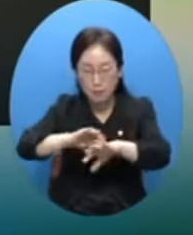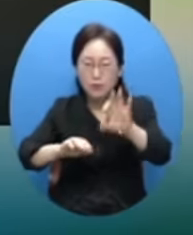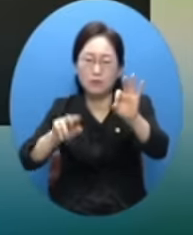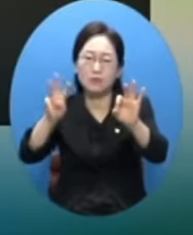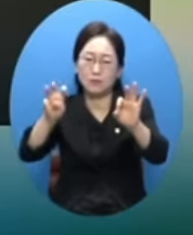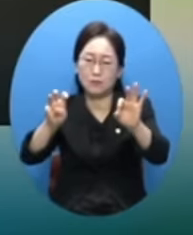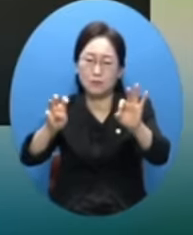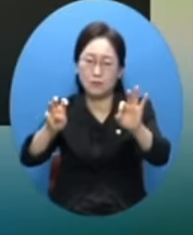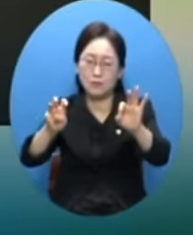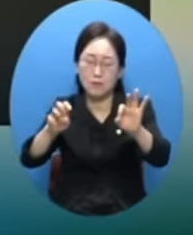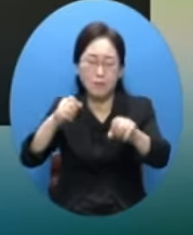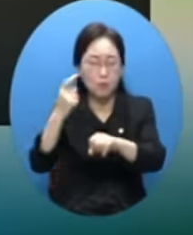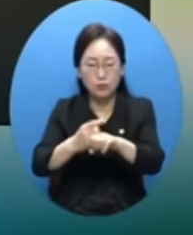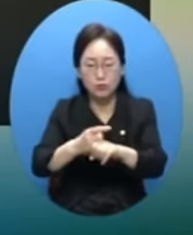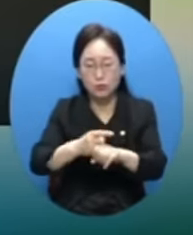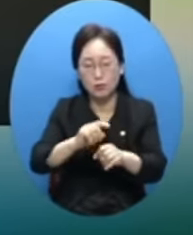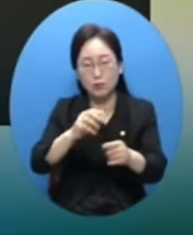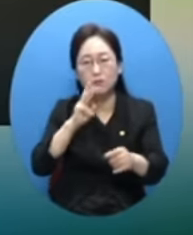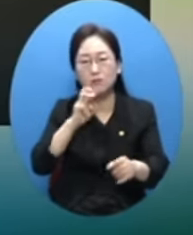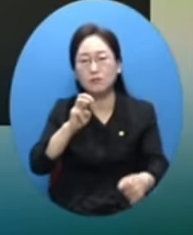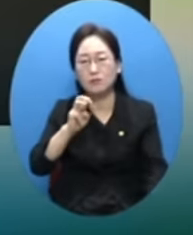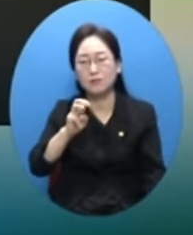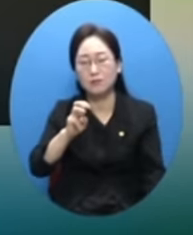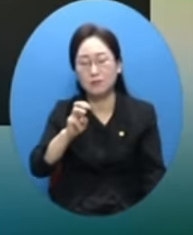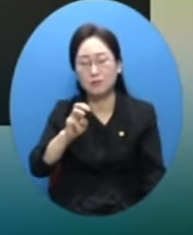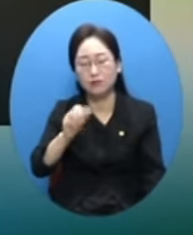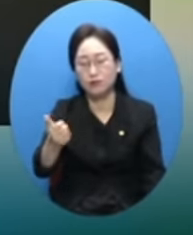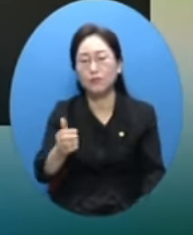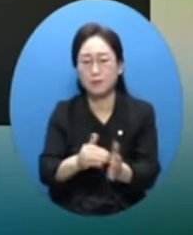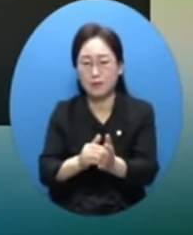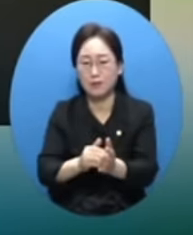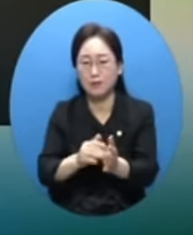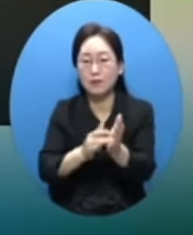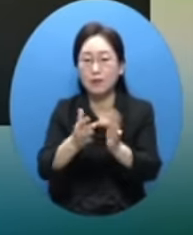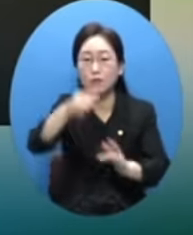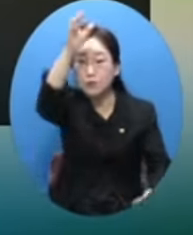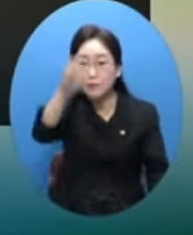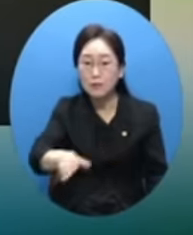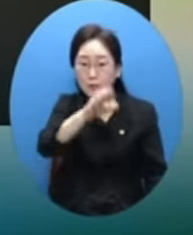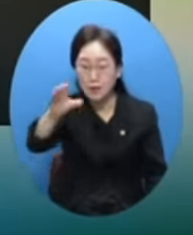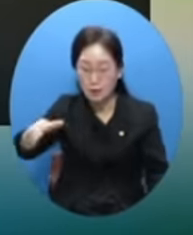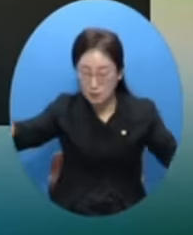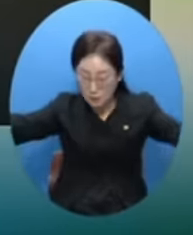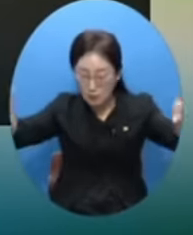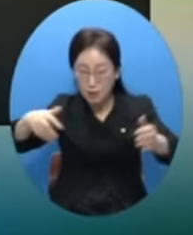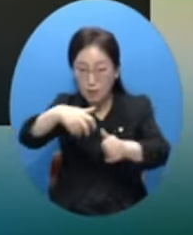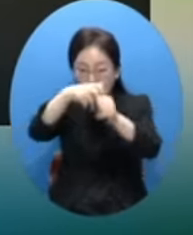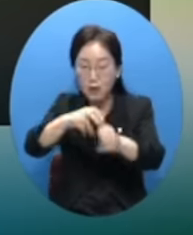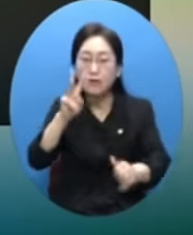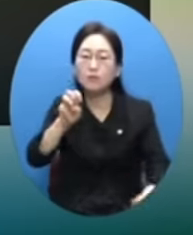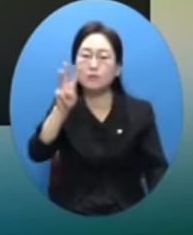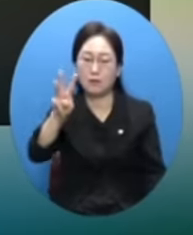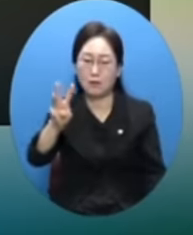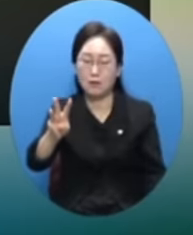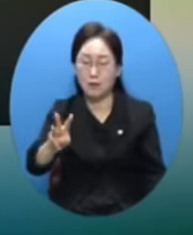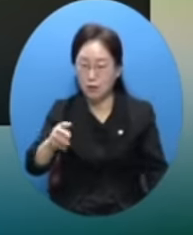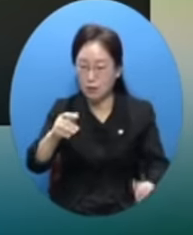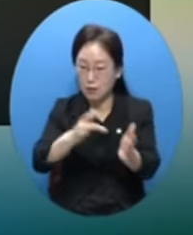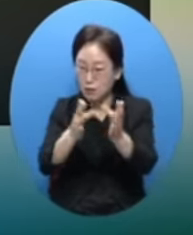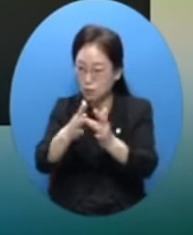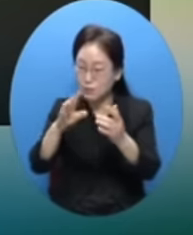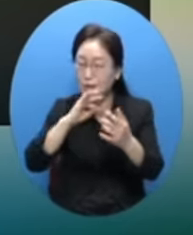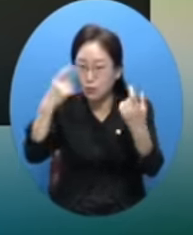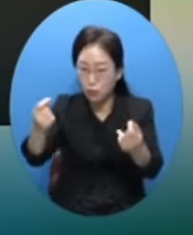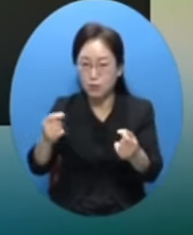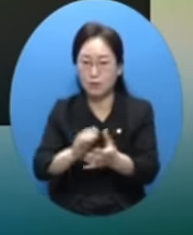하나님의 부르심을 받습니다. 예수님께서 십자가에 달리신 때가 33살인데 같은 나이로 그가 부름을 받았습니다.